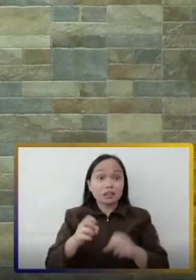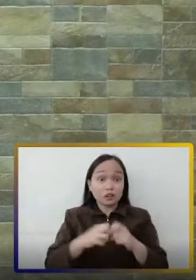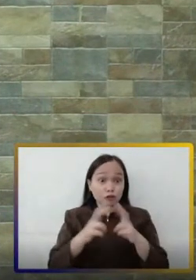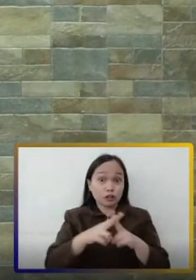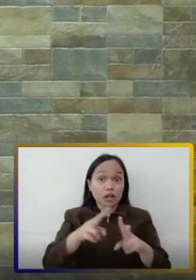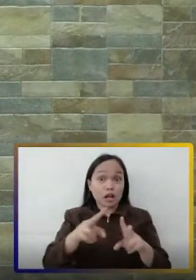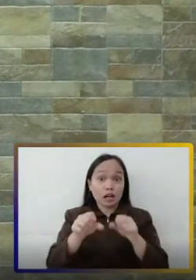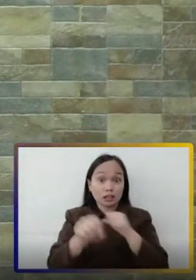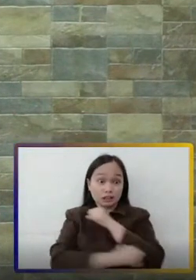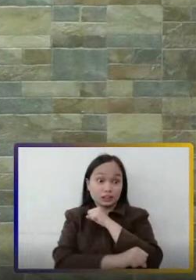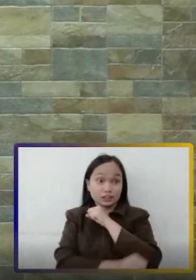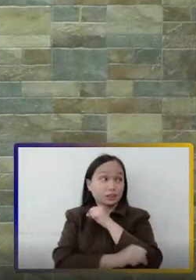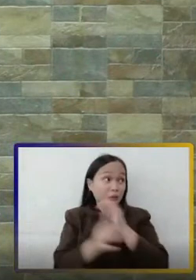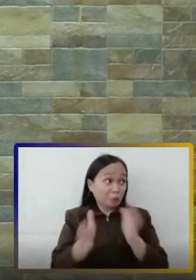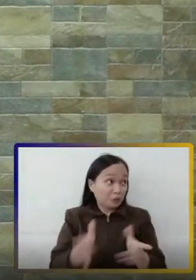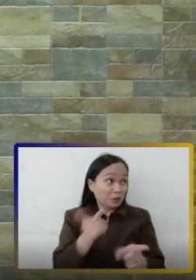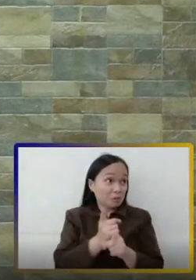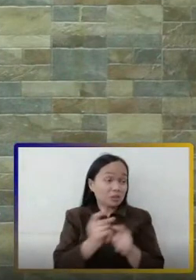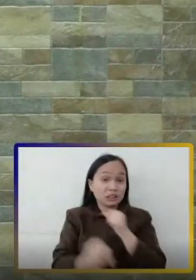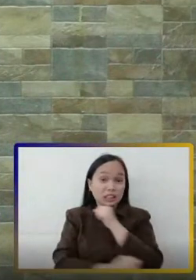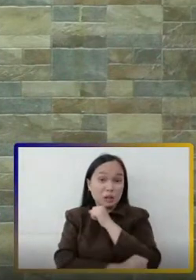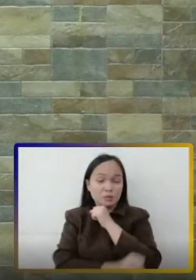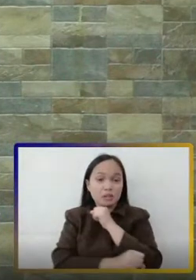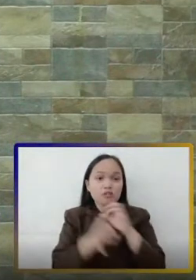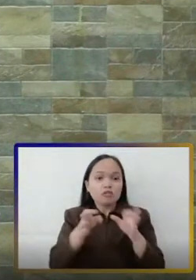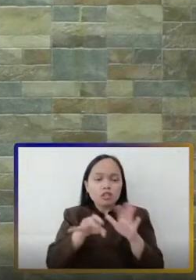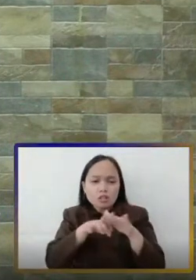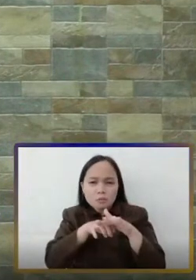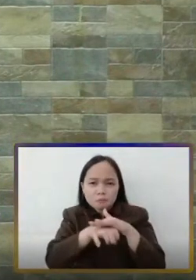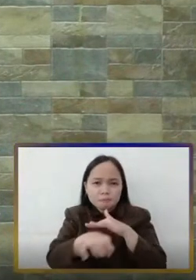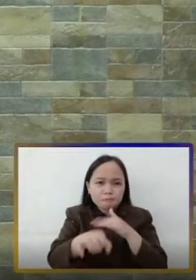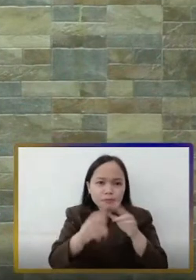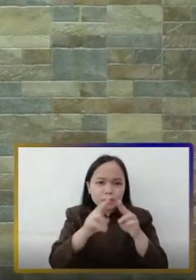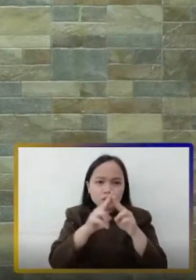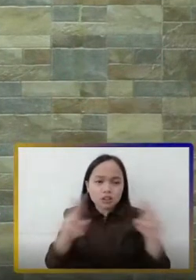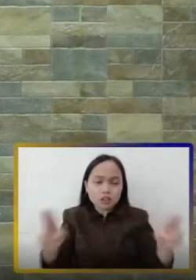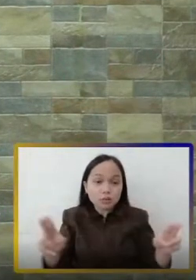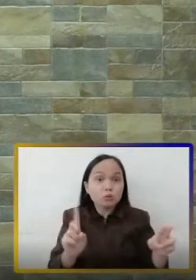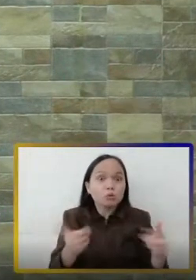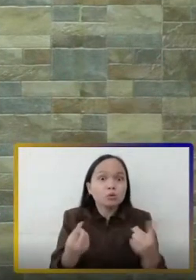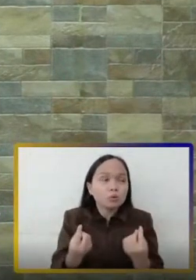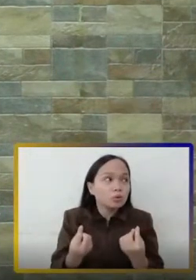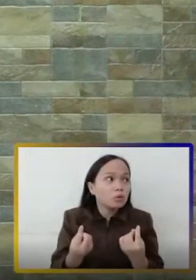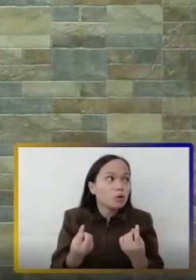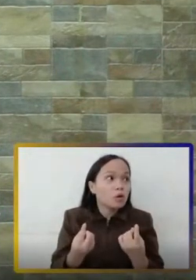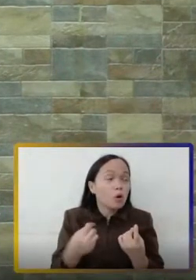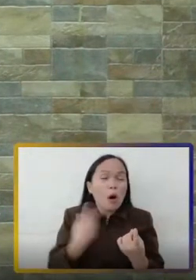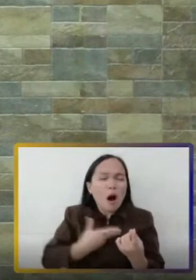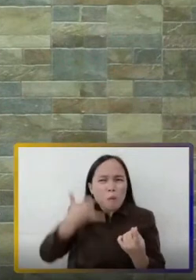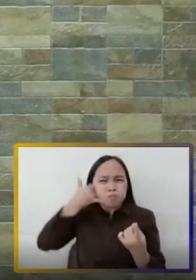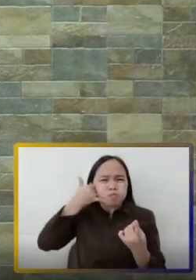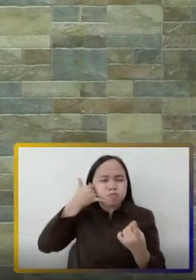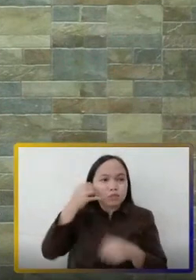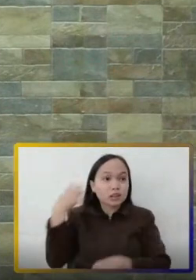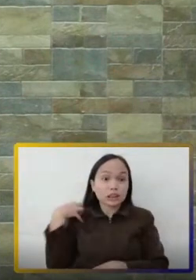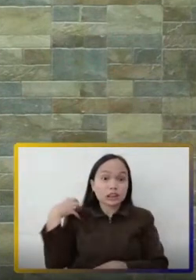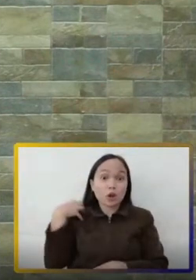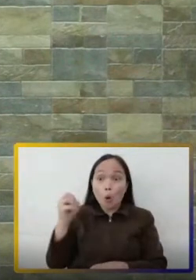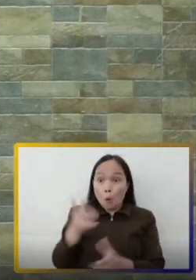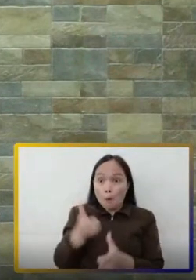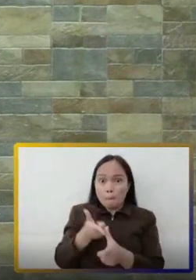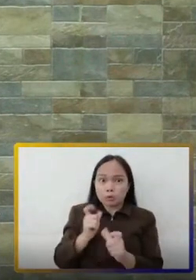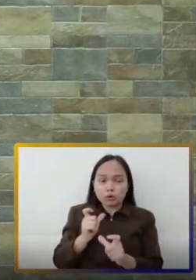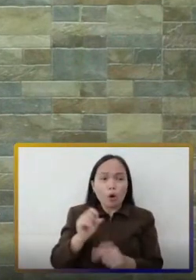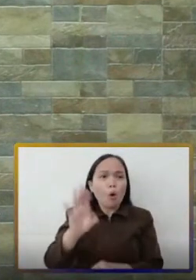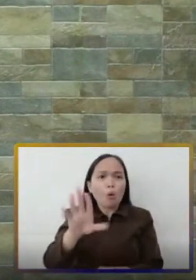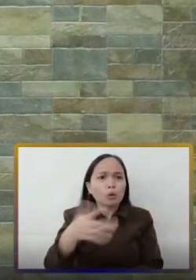magnanakaw. Pag ang magnanakaw pumasok sa loob ng bahay natin, ano gagawin mo? Tatawag ka ng pulis or babarilin mo